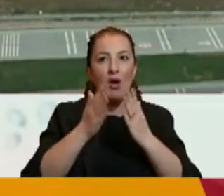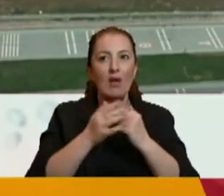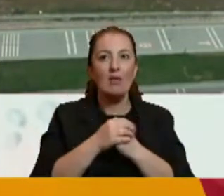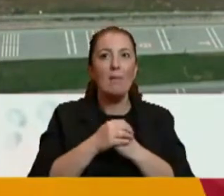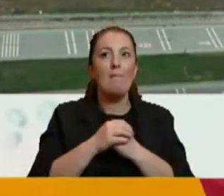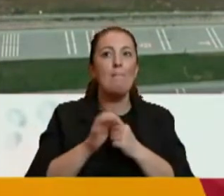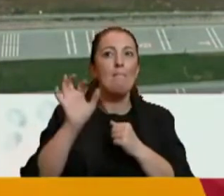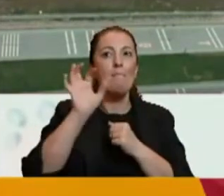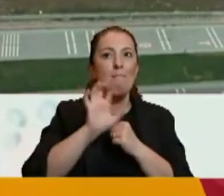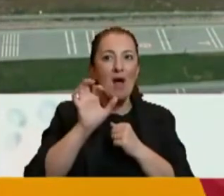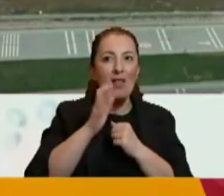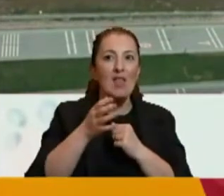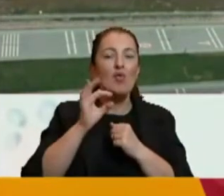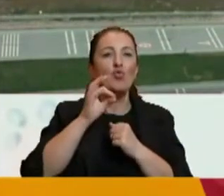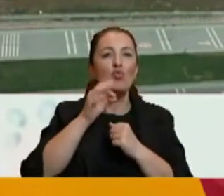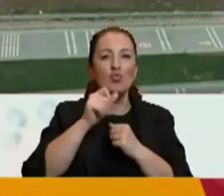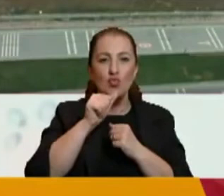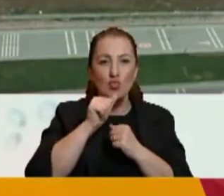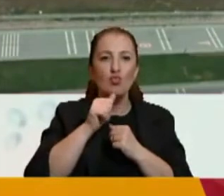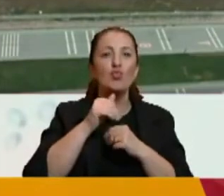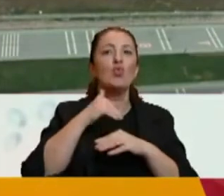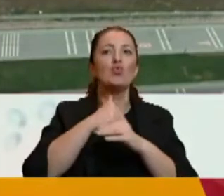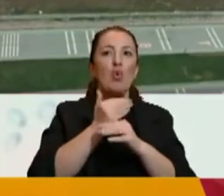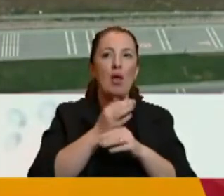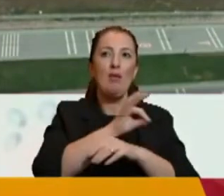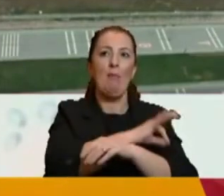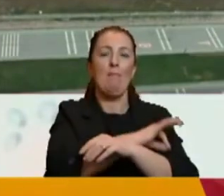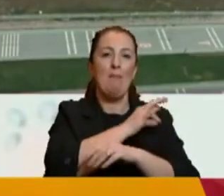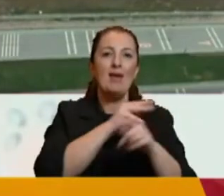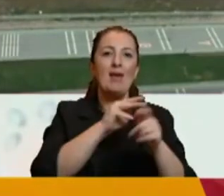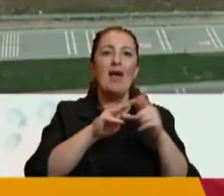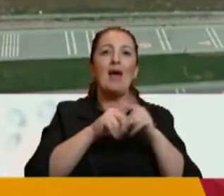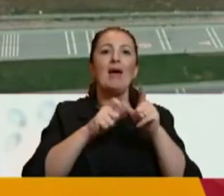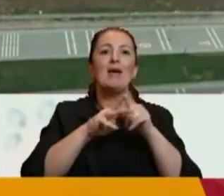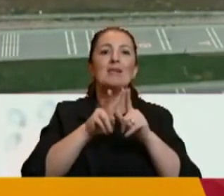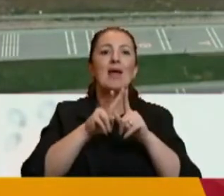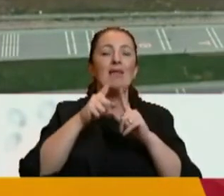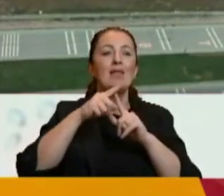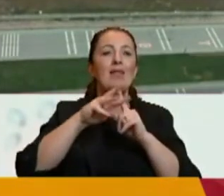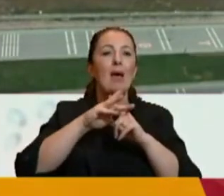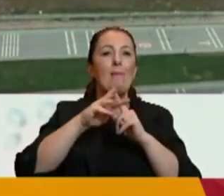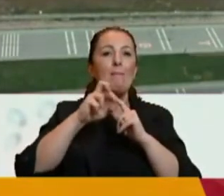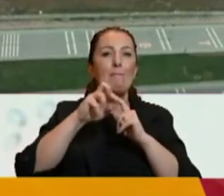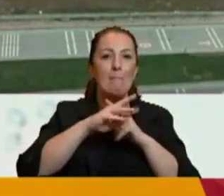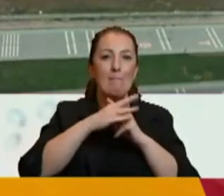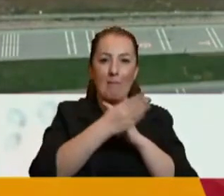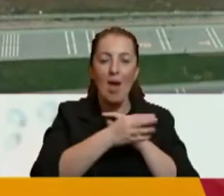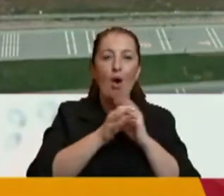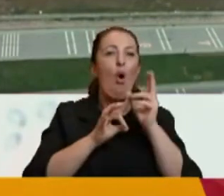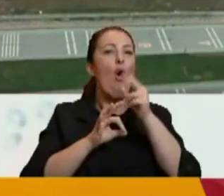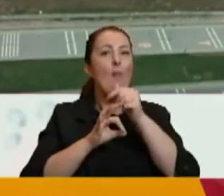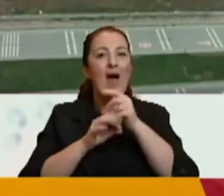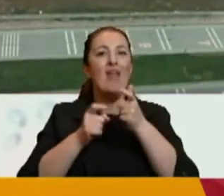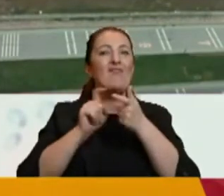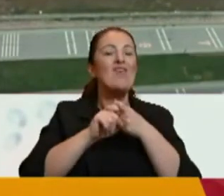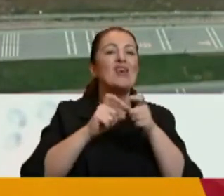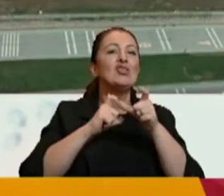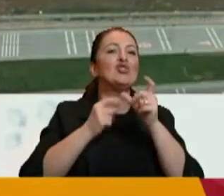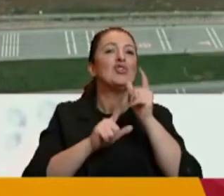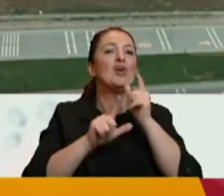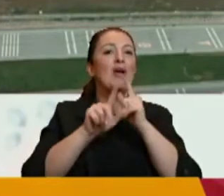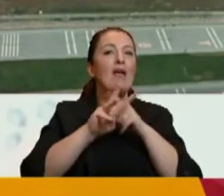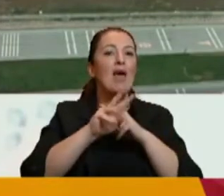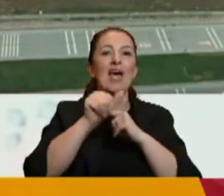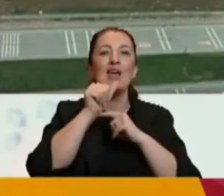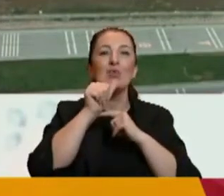Maltepe Gülsuyu Kartal Soğanlık Kartal Esentepe Venüs konutlarıyla Ömerli ve Şile bölgelerde içme suyu depoları planlıyoruz